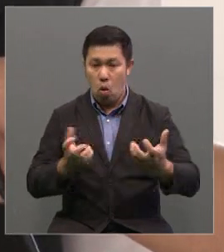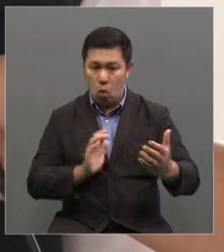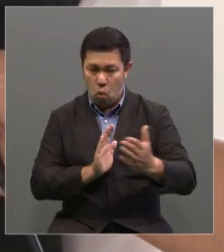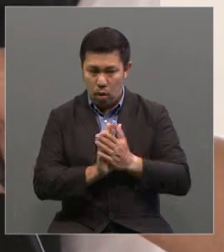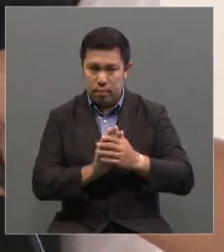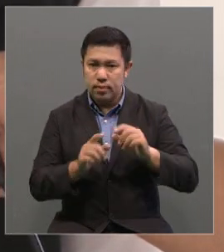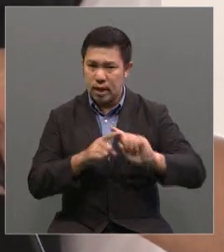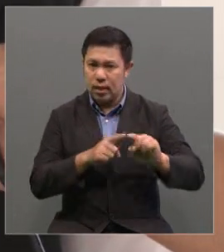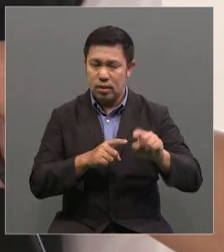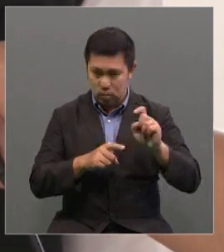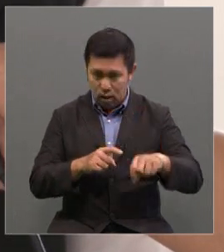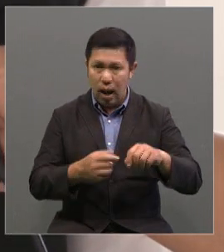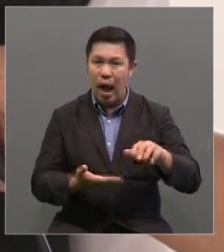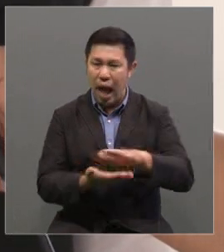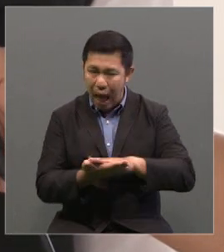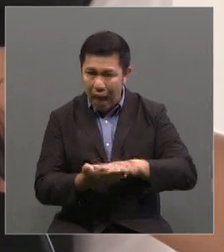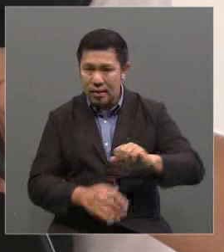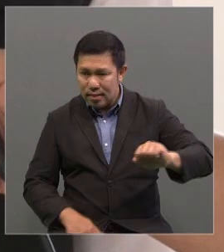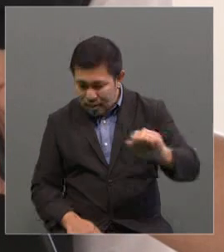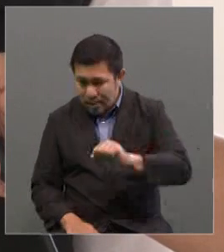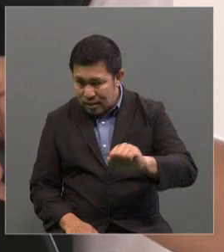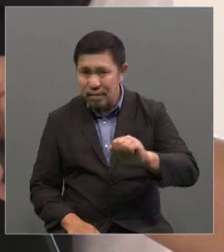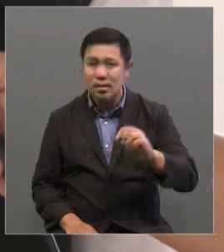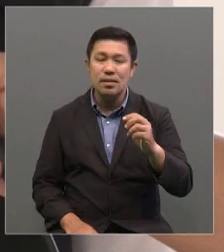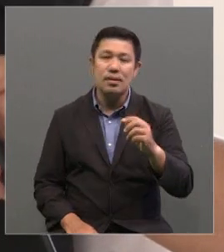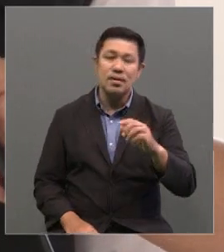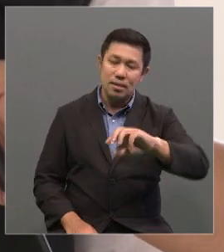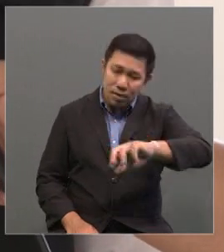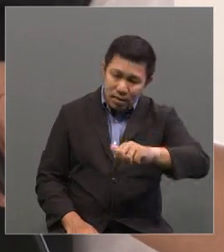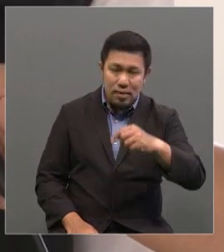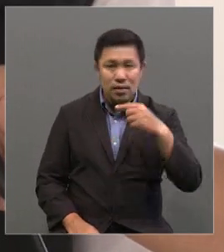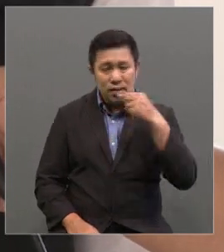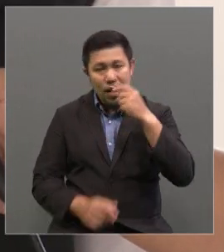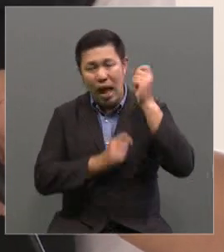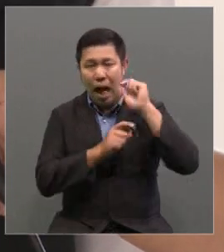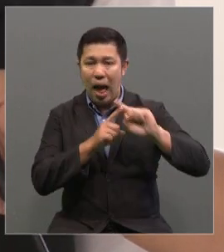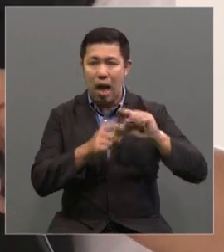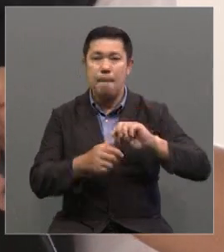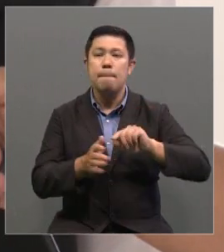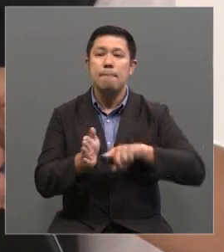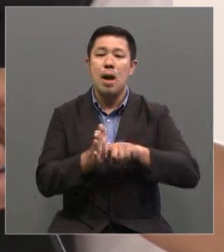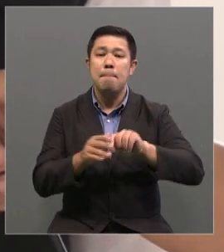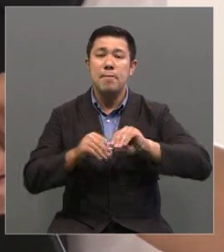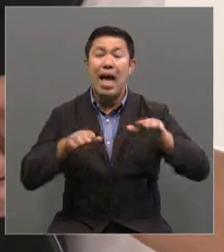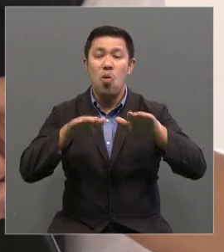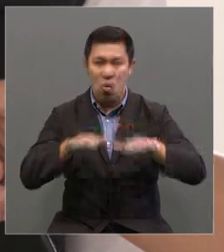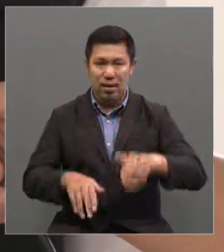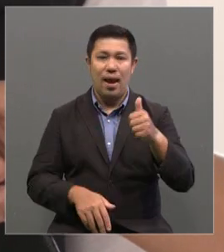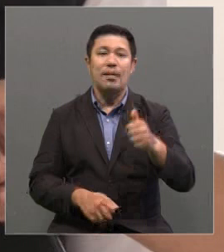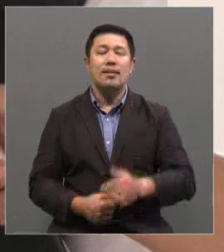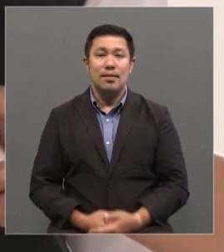ต่างๆอันนี้ต้องทำความสะอาดเรื่อยๆนะครับเพื่อที่จะทำให้เรียกว่าลดการแพร่เชื้อได้มากที่สุด